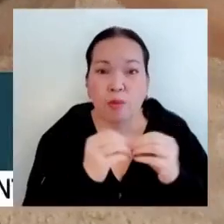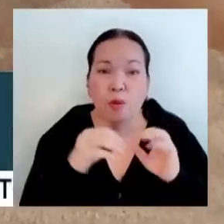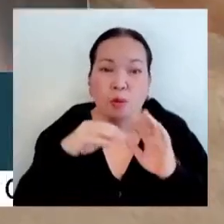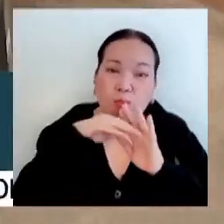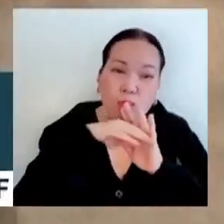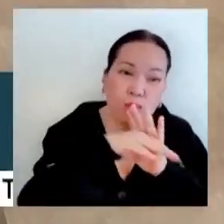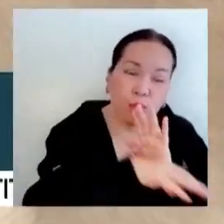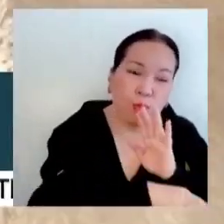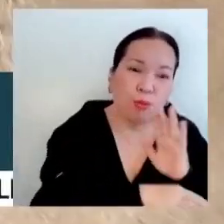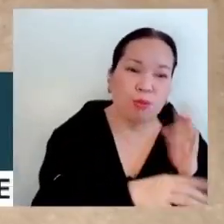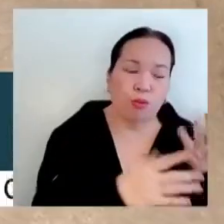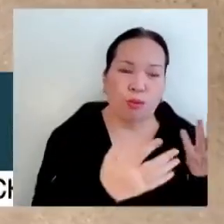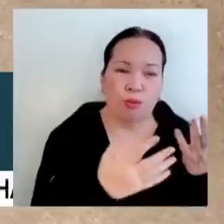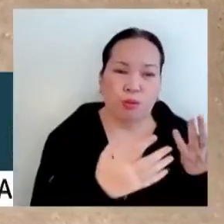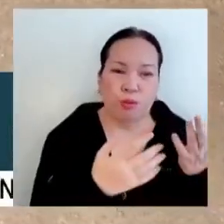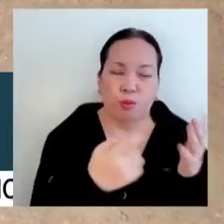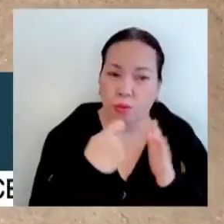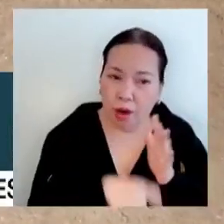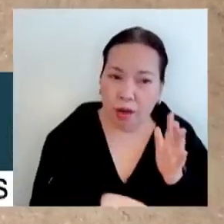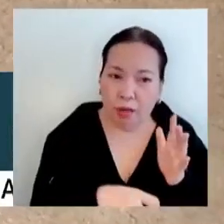yung i-re-rate dapat